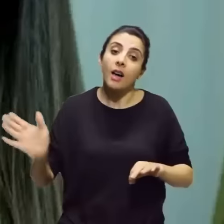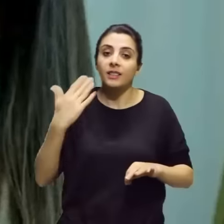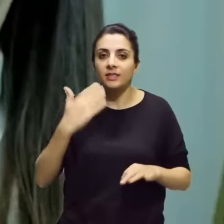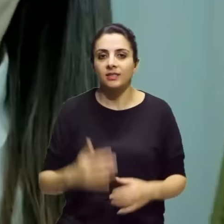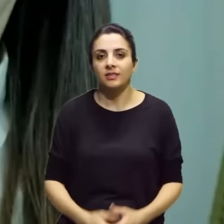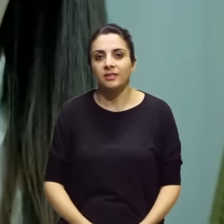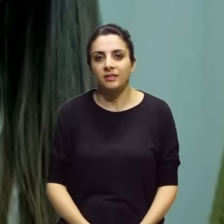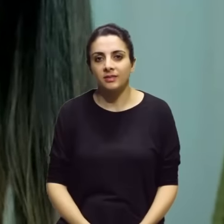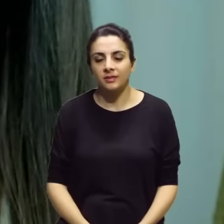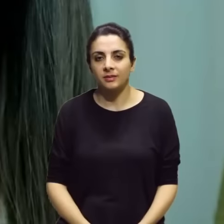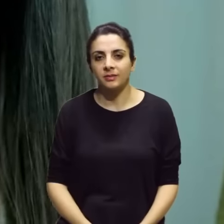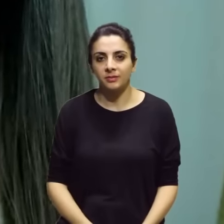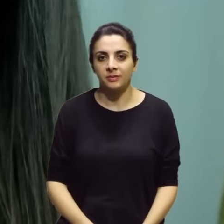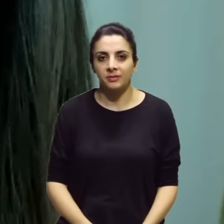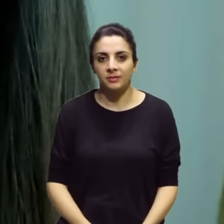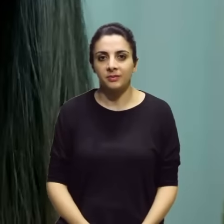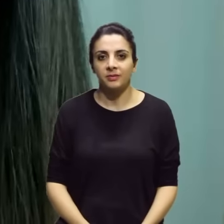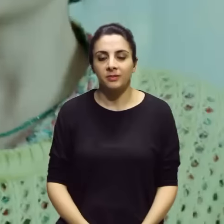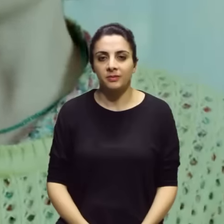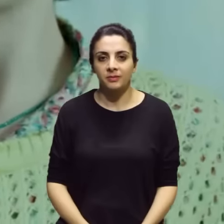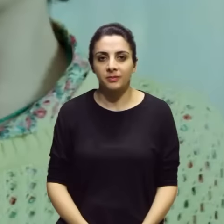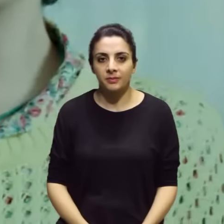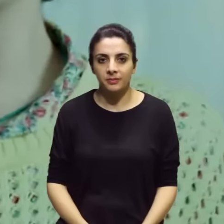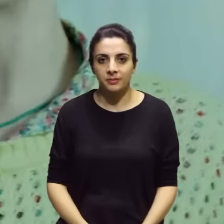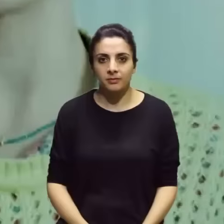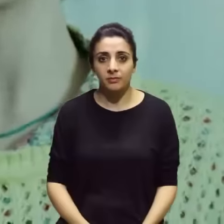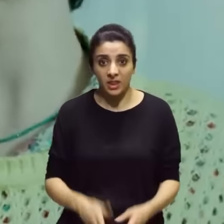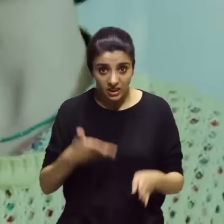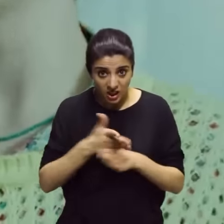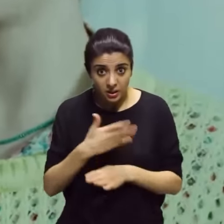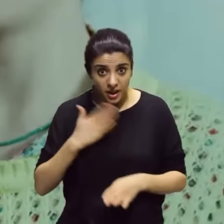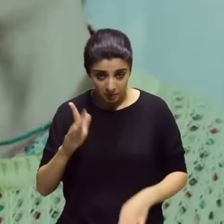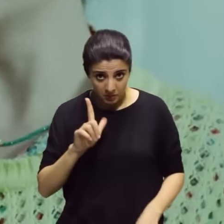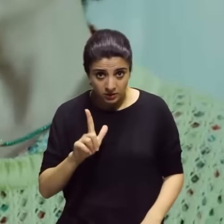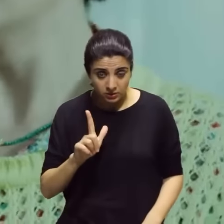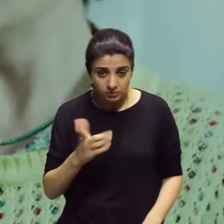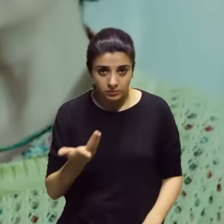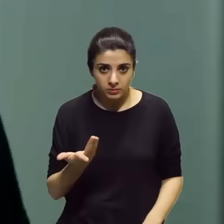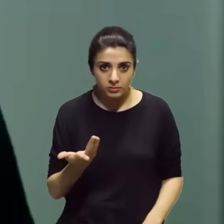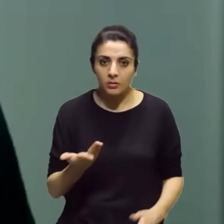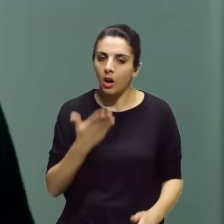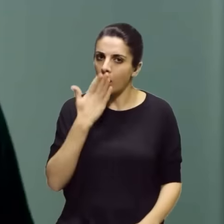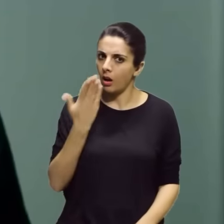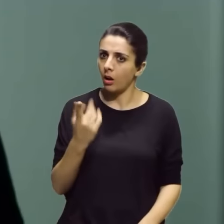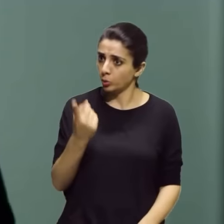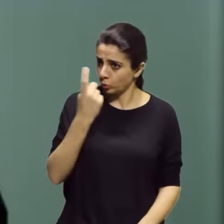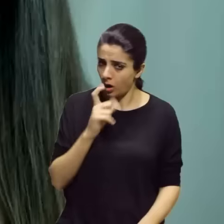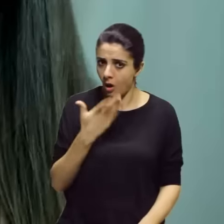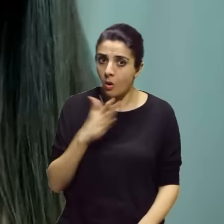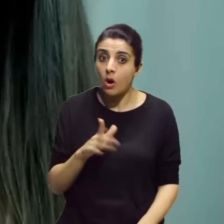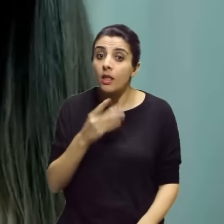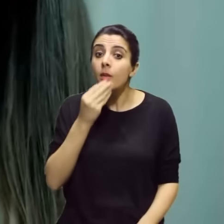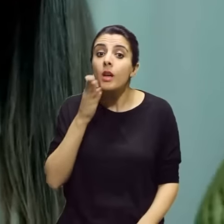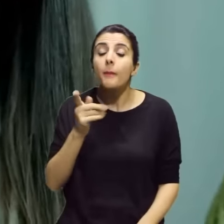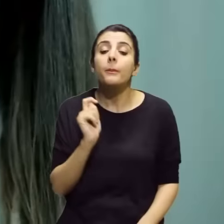Haydi! Ayşem şaşıp kaldı. Eda elini havada sallıyor. Gerçekten gitmeli miyim ya? Aa, hala soruyor musun? Sen o